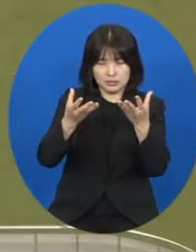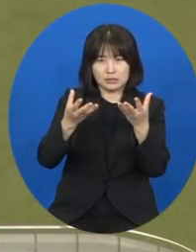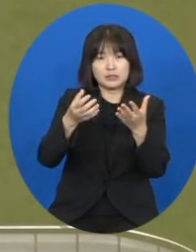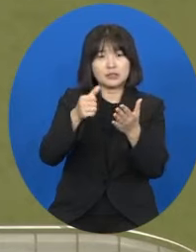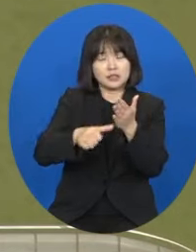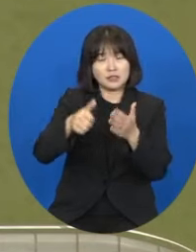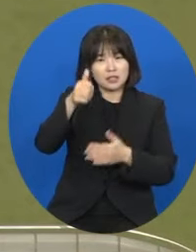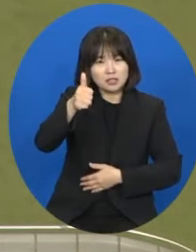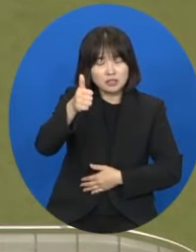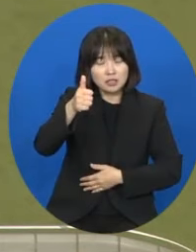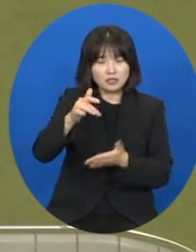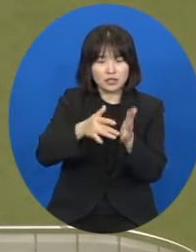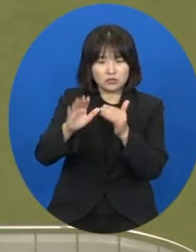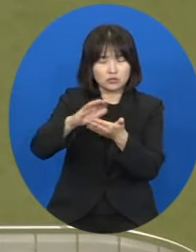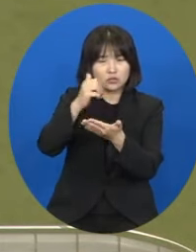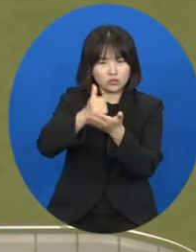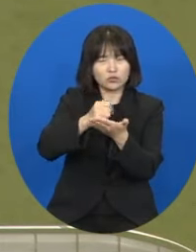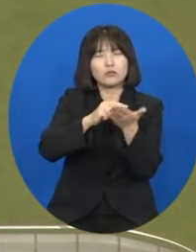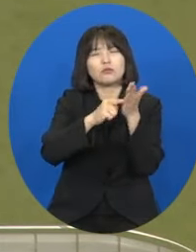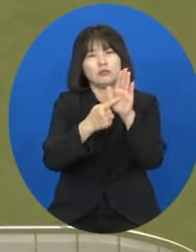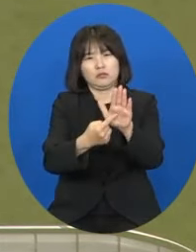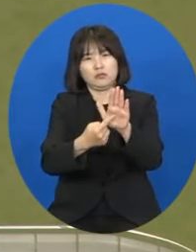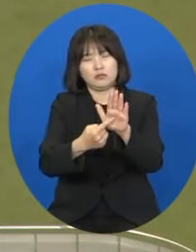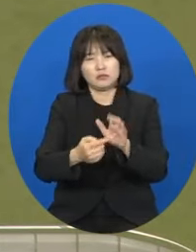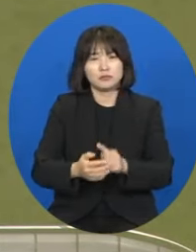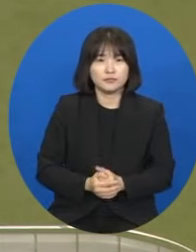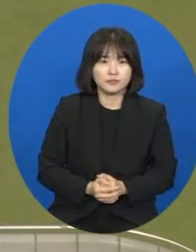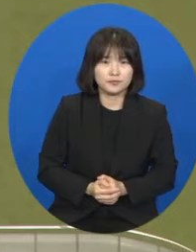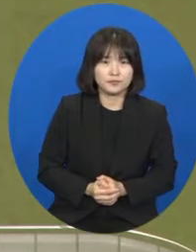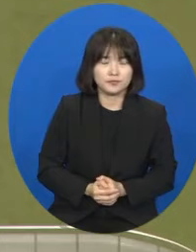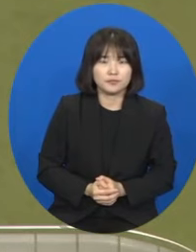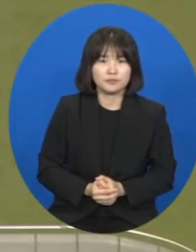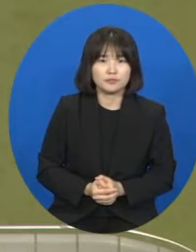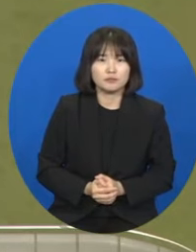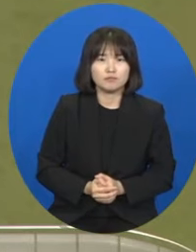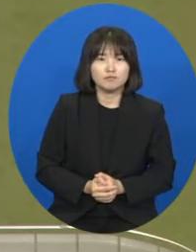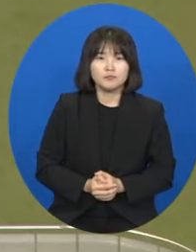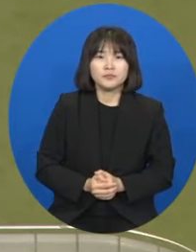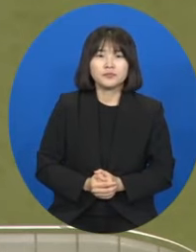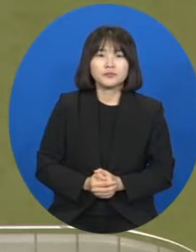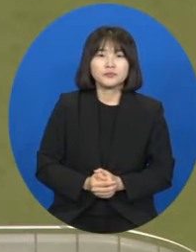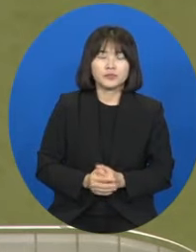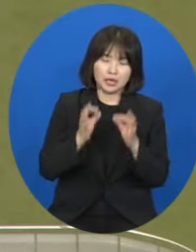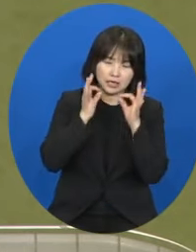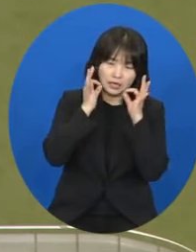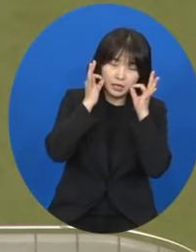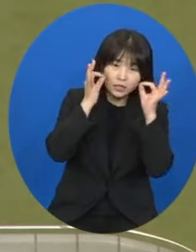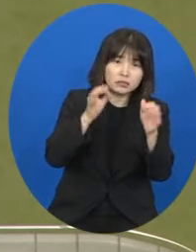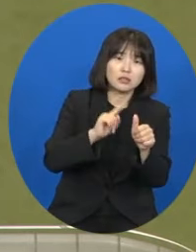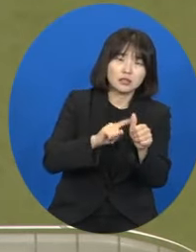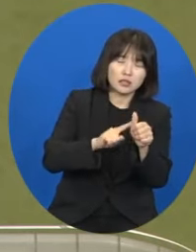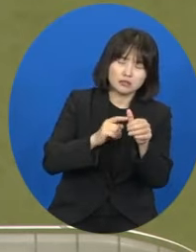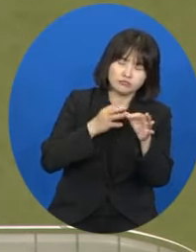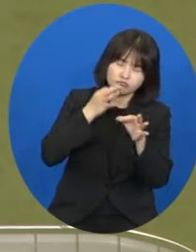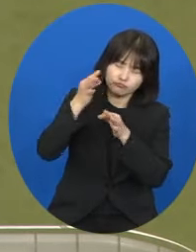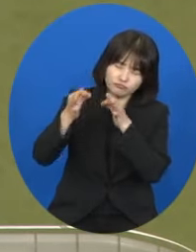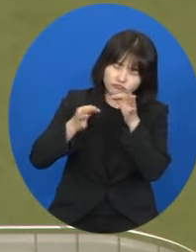상징하는 것입니다. 더 나은 사무엘인 바로 예수님을 상징하는 것이죠. 그렇게 간절히 그가 부르짖을